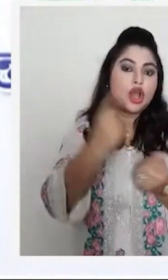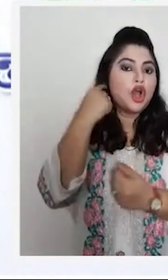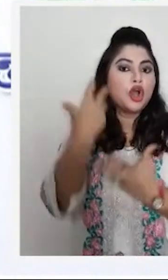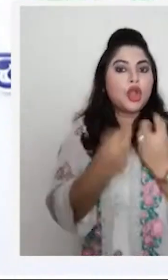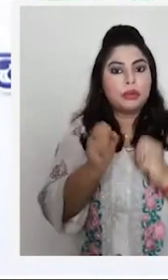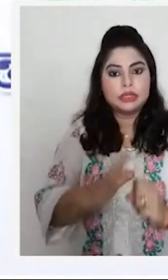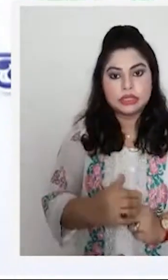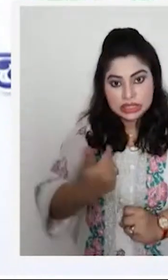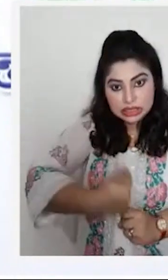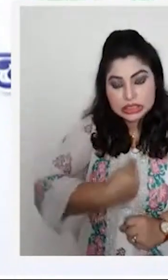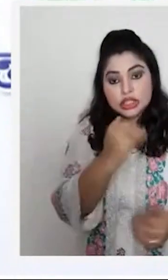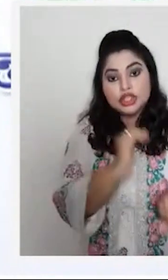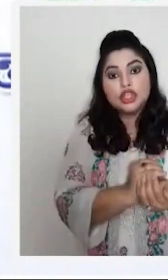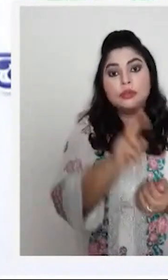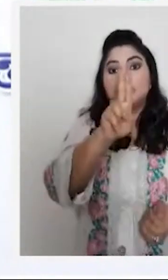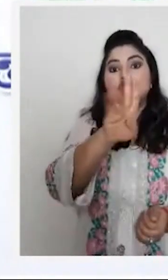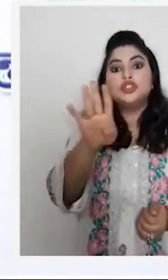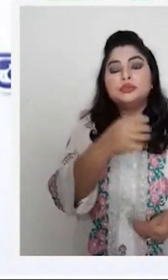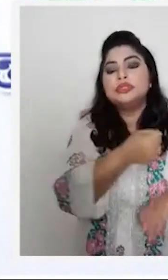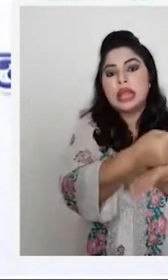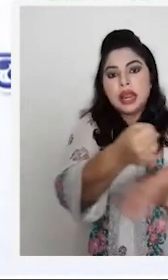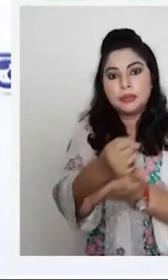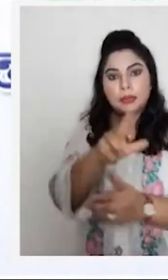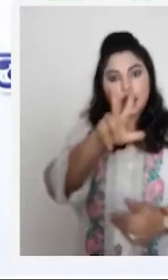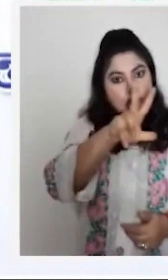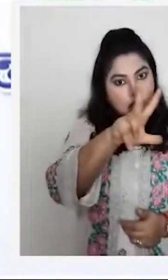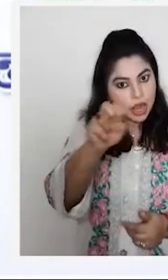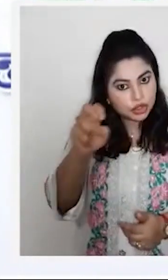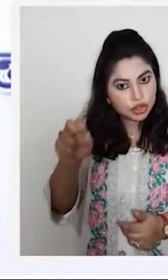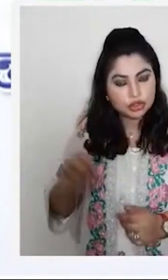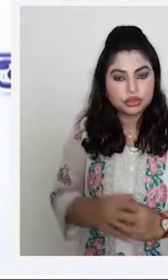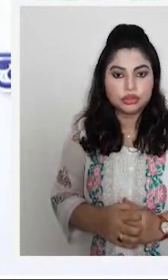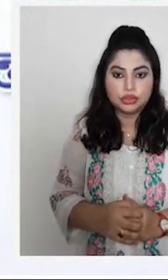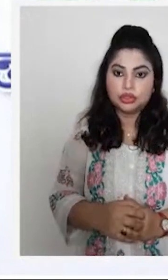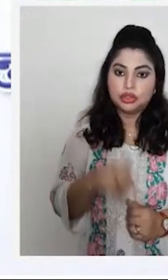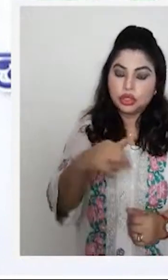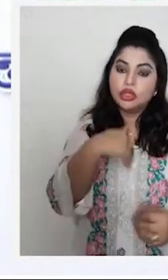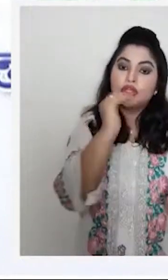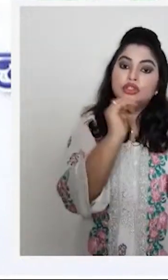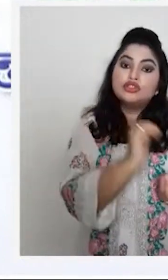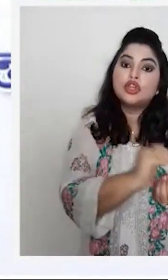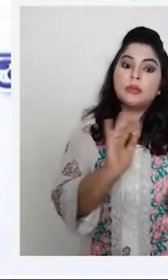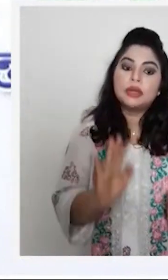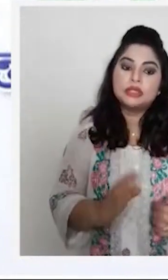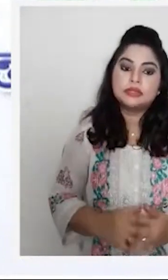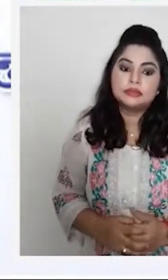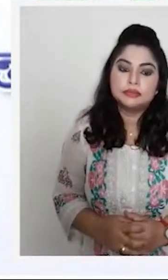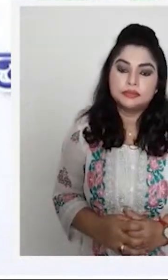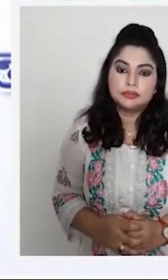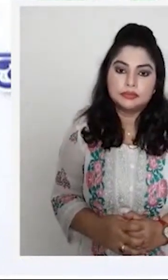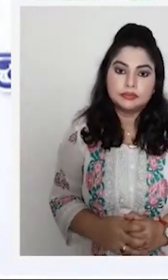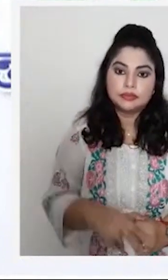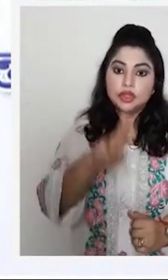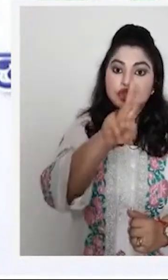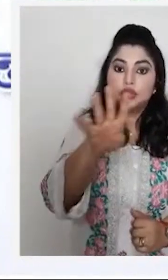যারা কোয়ারেন্টাইনে আছেন তারা বাসায় আছেন। ব্যক্তিগত সুরক্ষা সামগ্রী 24 ঘন্টায় বিতরণ করা হয়েছে